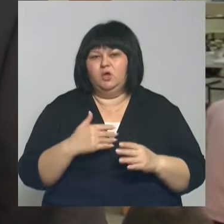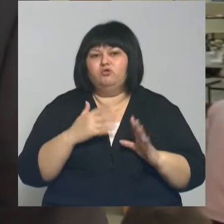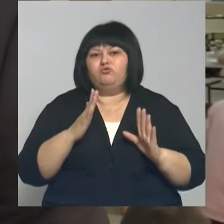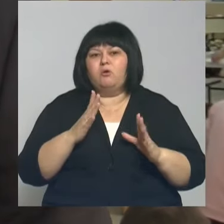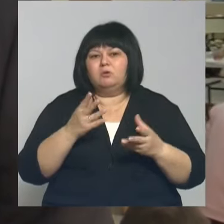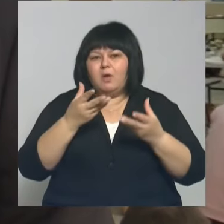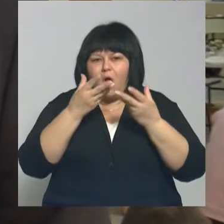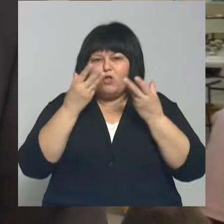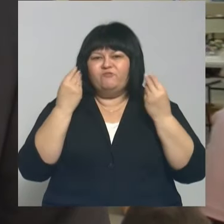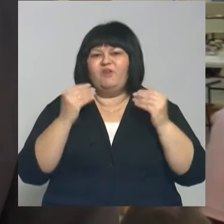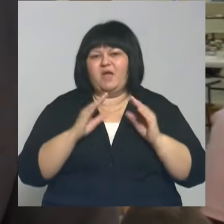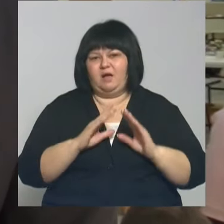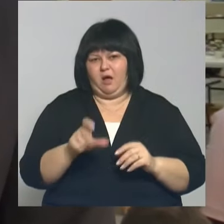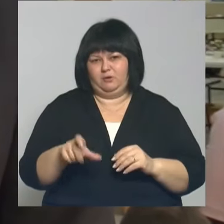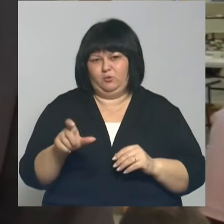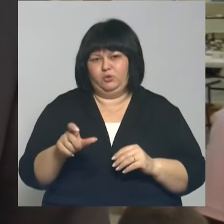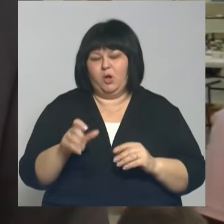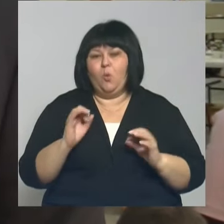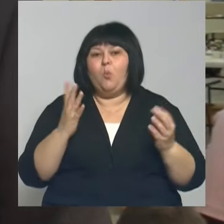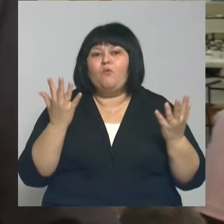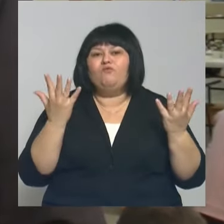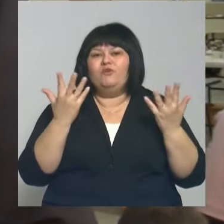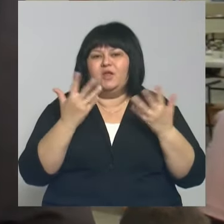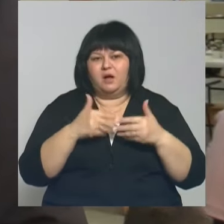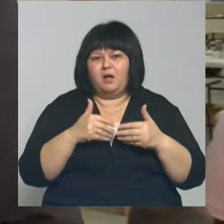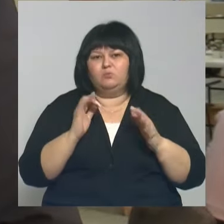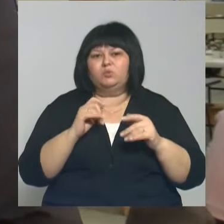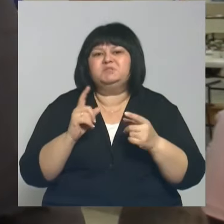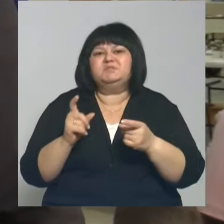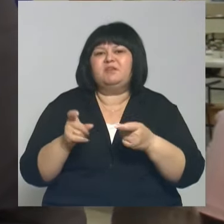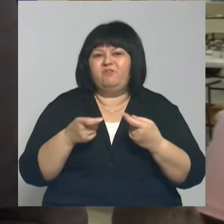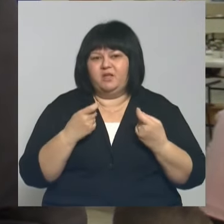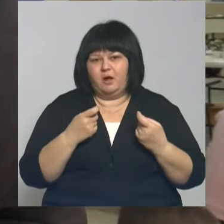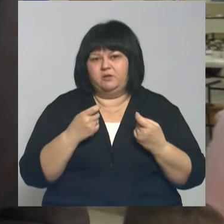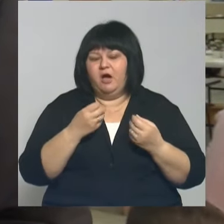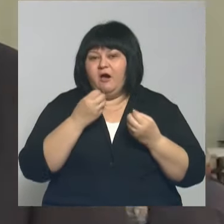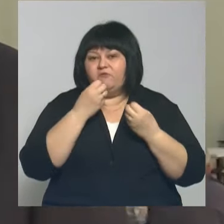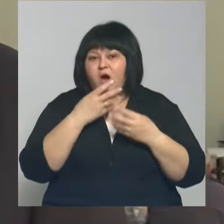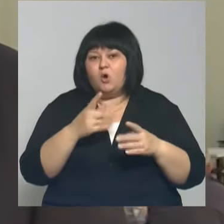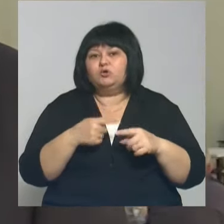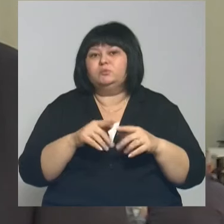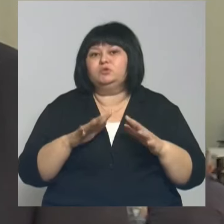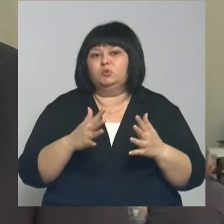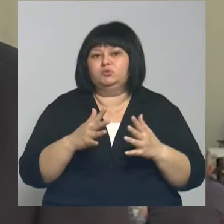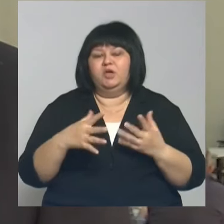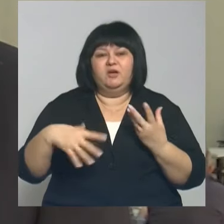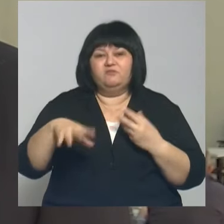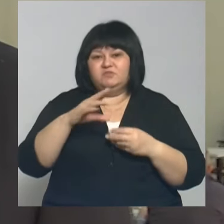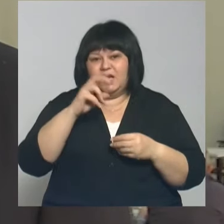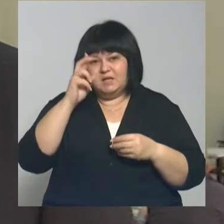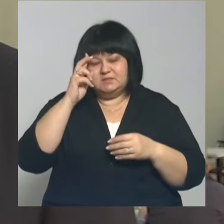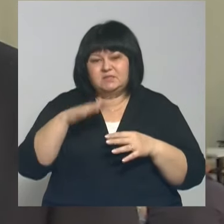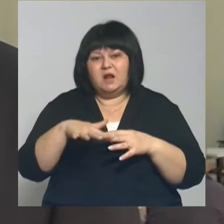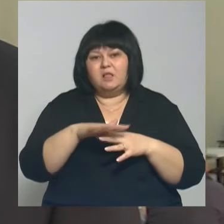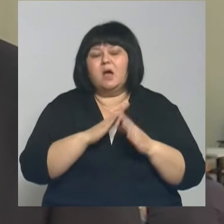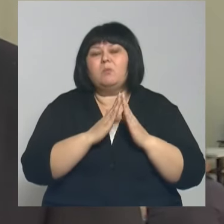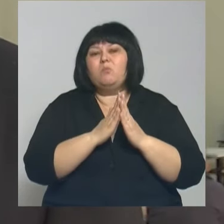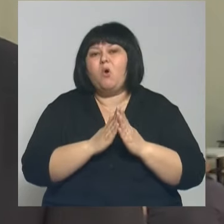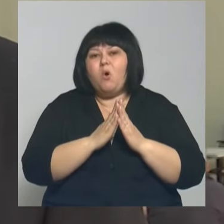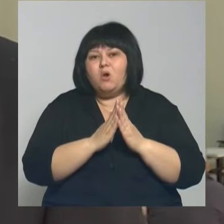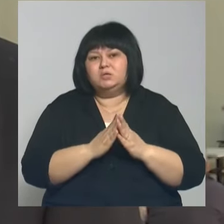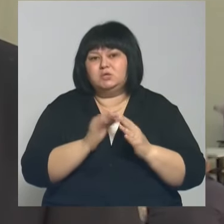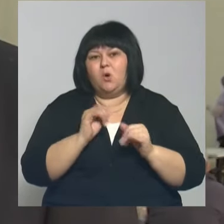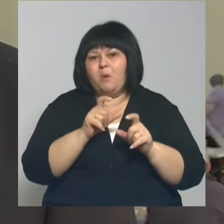Отвлекать, безусловно. Увлекать, может быть. Завлекать, в хорошем случае. Вся страна, на самом деле, молится о белгородцах.